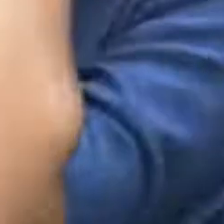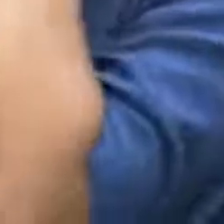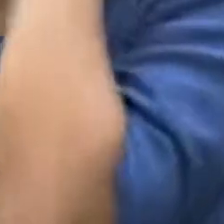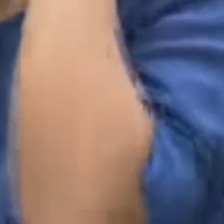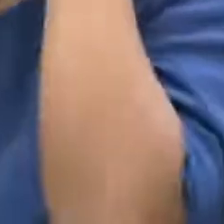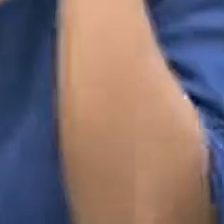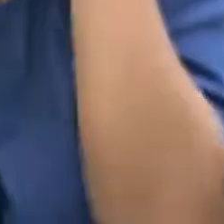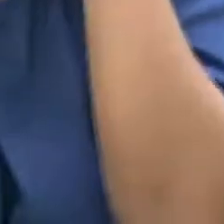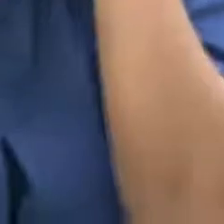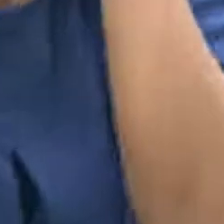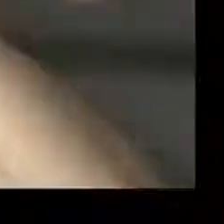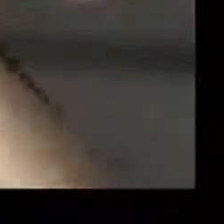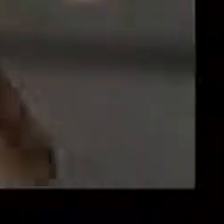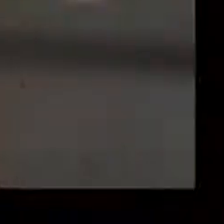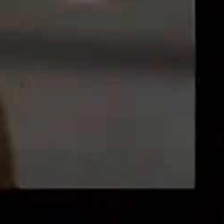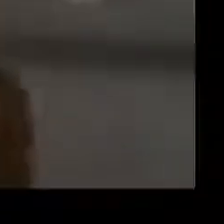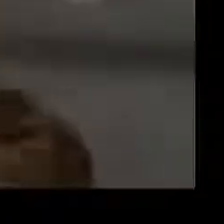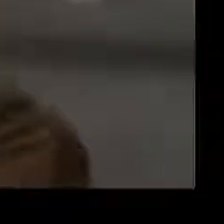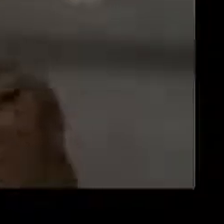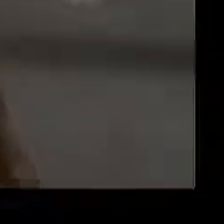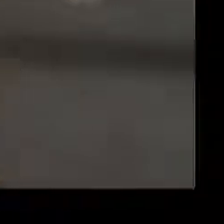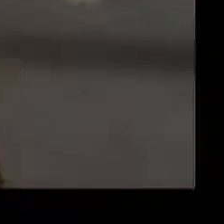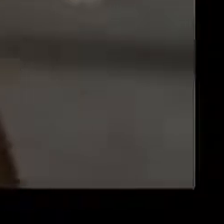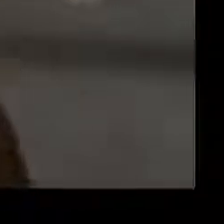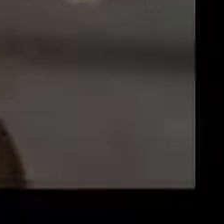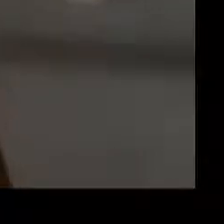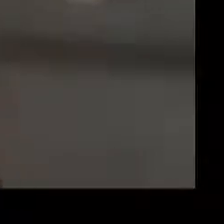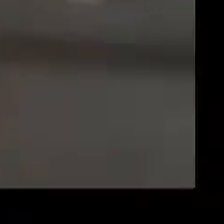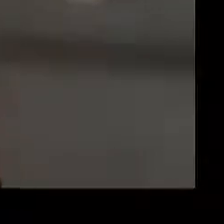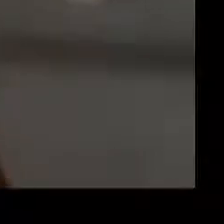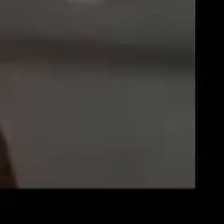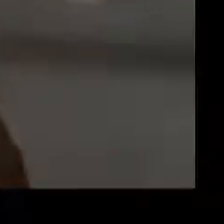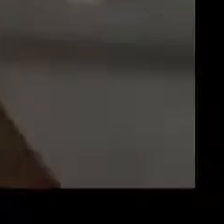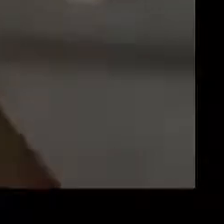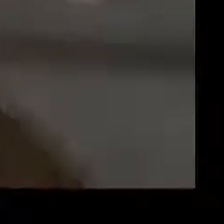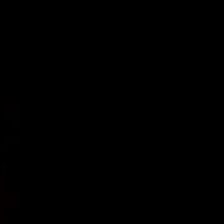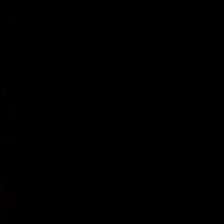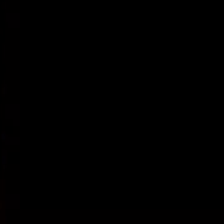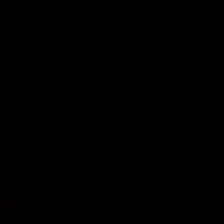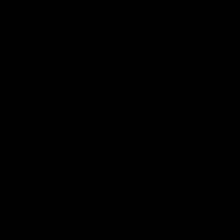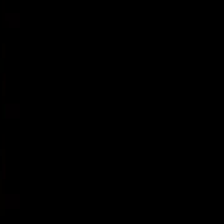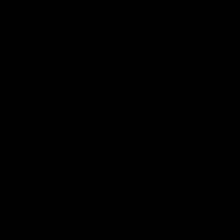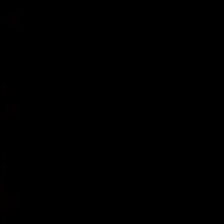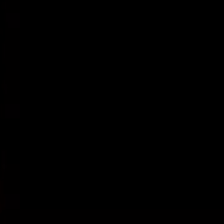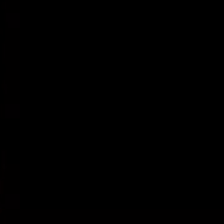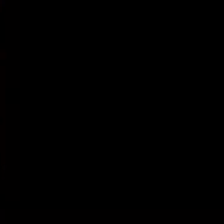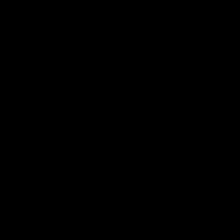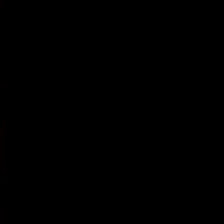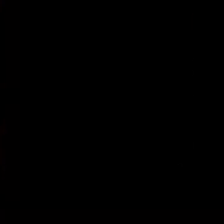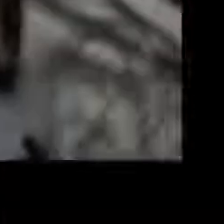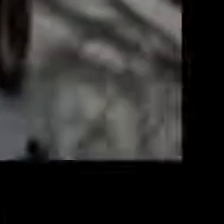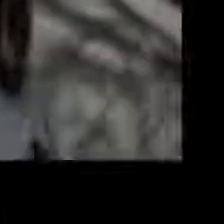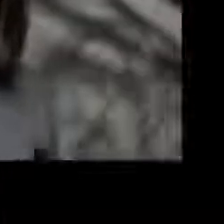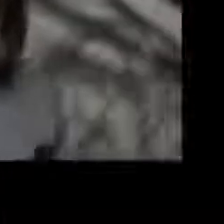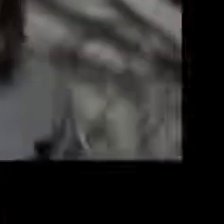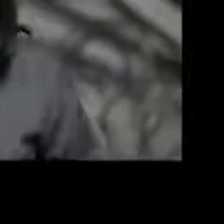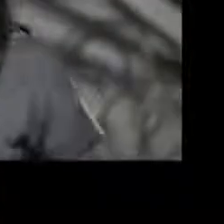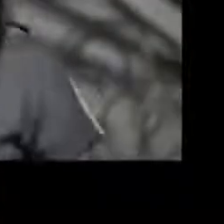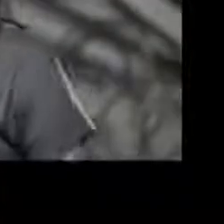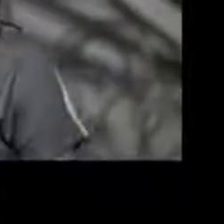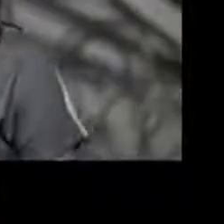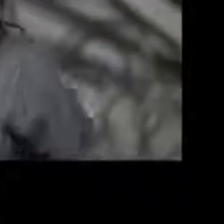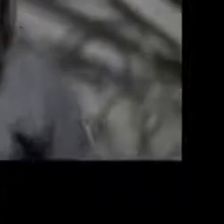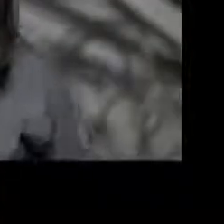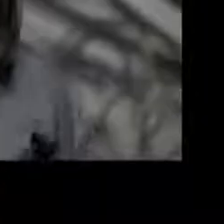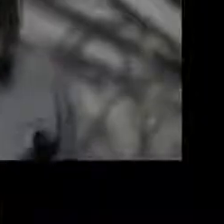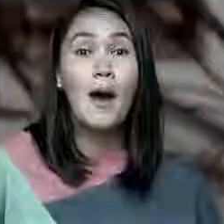ermu juga wajaramu jucit tanganmu selalu kita raih bahagia